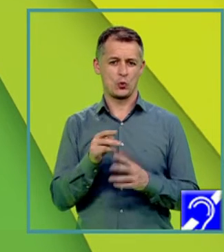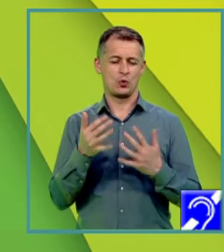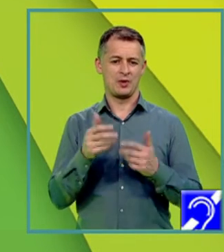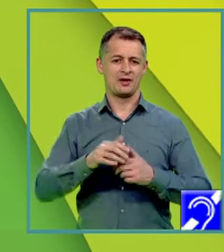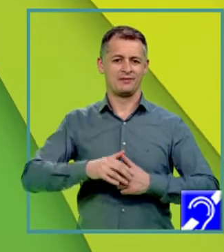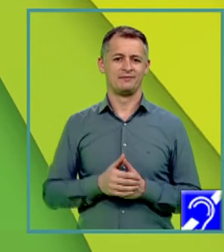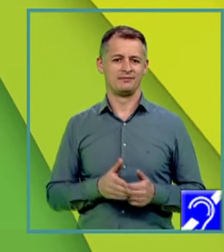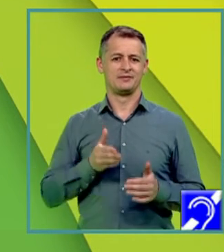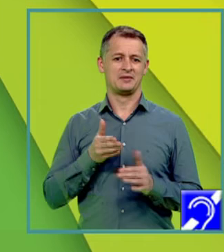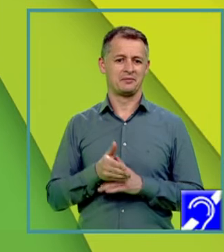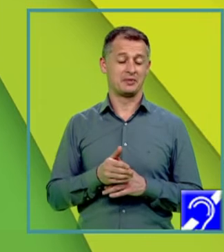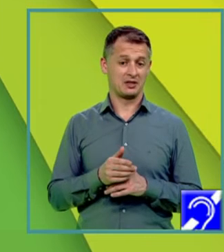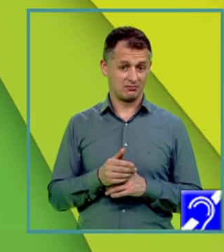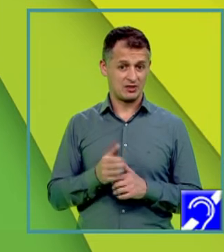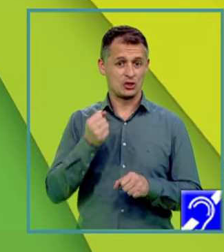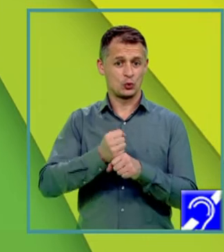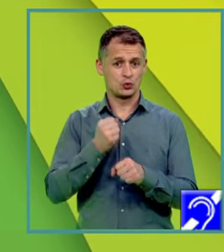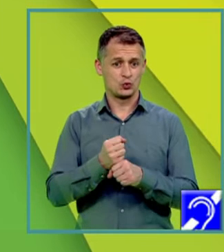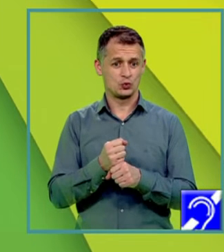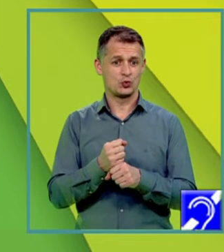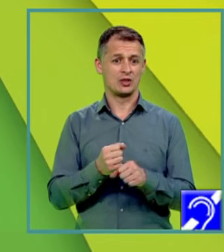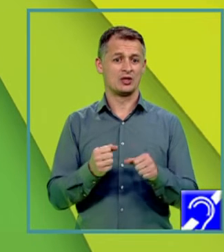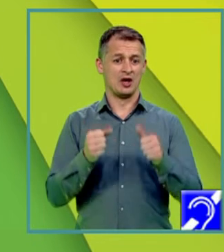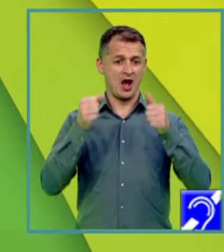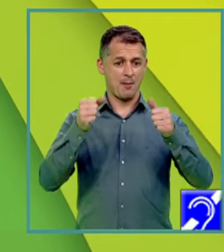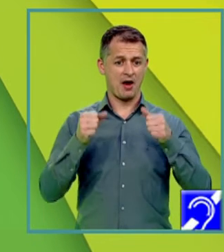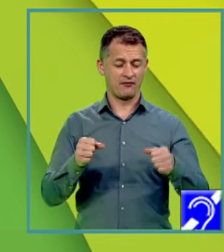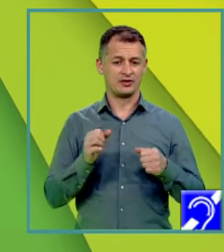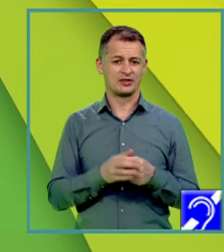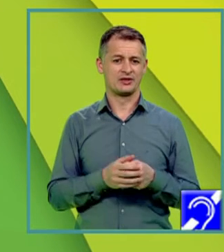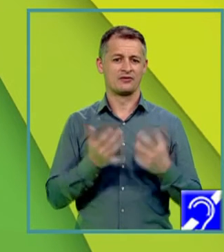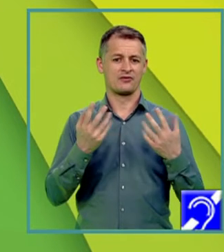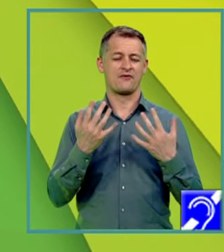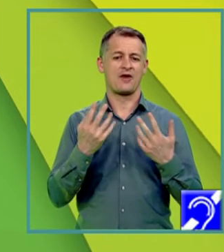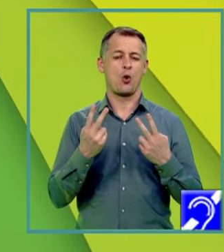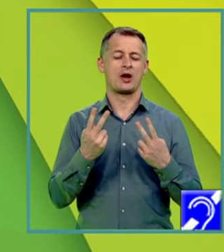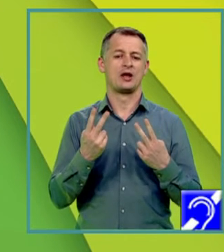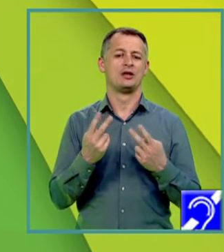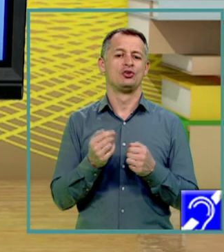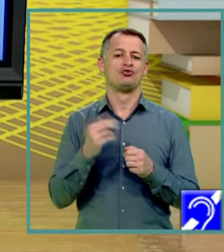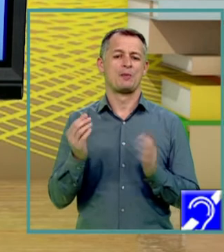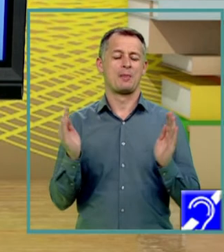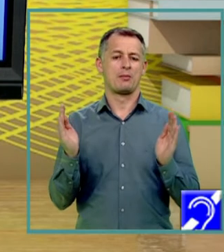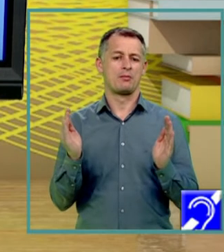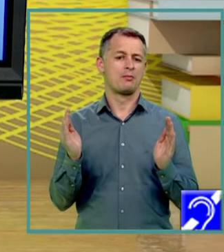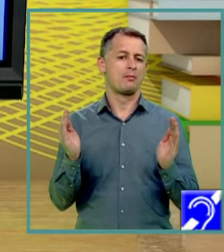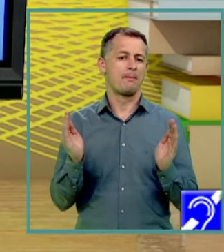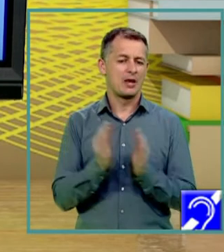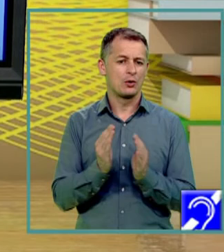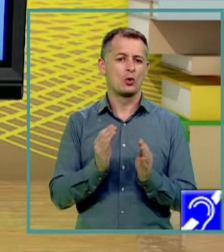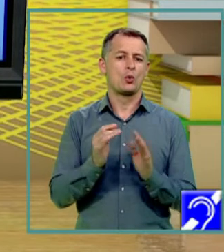prin instrucțiunea și out am afișat valoarea celui mai mic multiplu comun dintre a și b